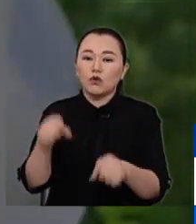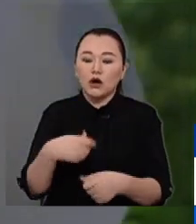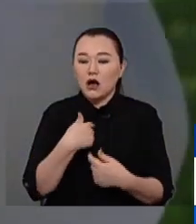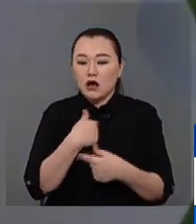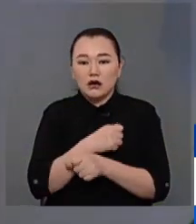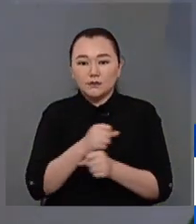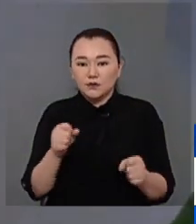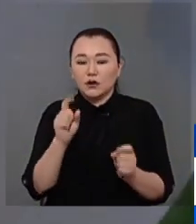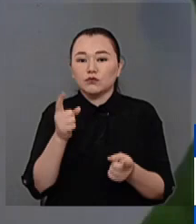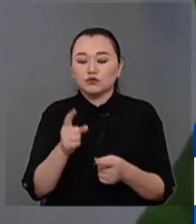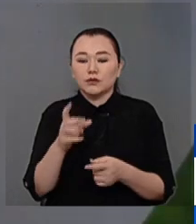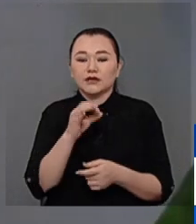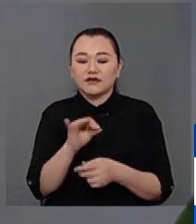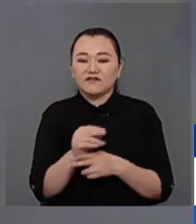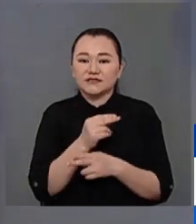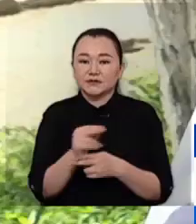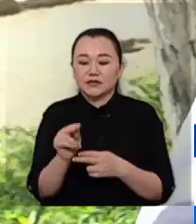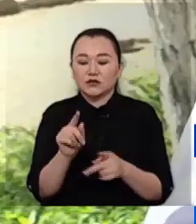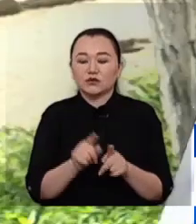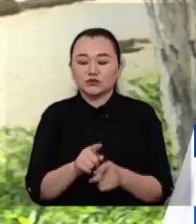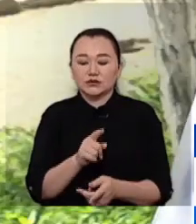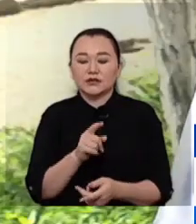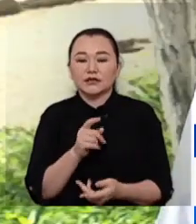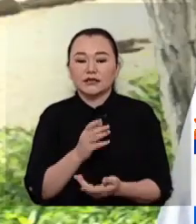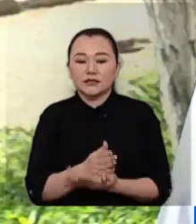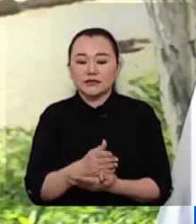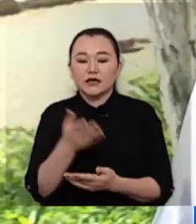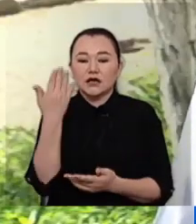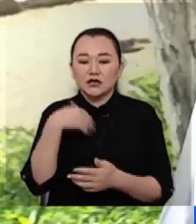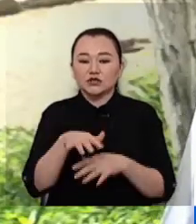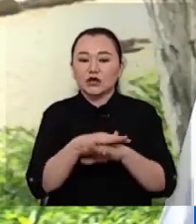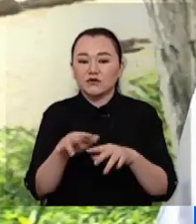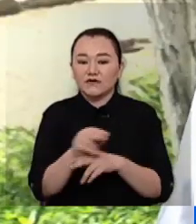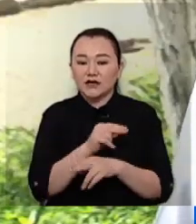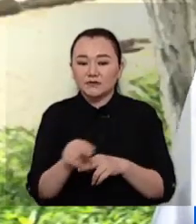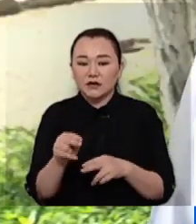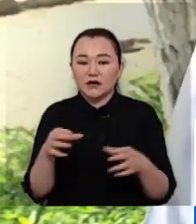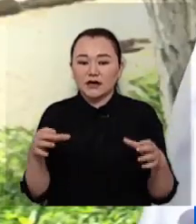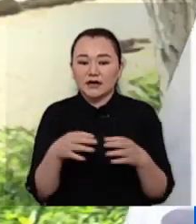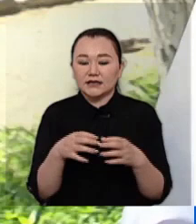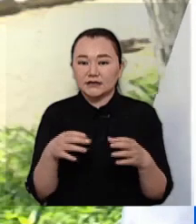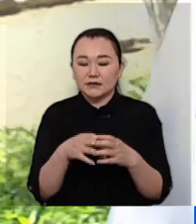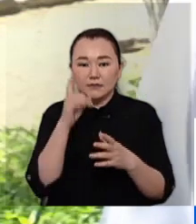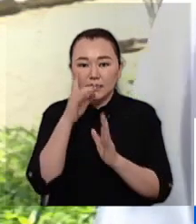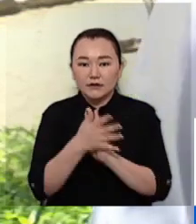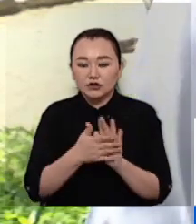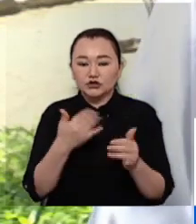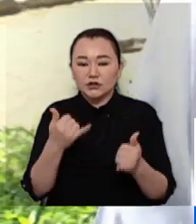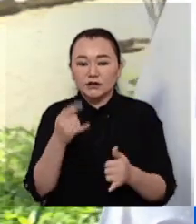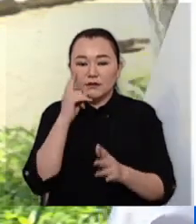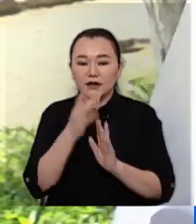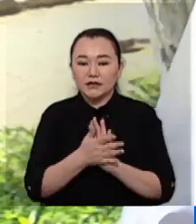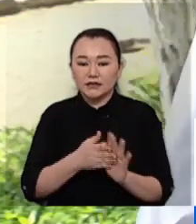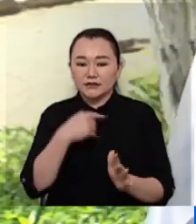нет. Немаловажную роль играет и воспитание. Раньше все-таки народ воспитывался в понятиях коллективизма. Сейчас народ воспитывается в